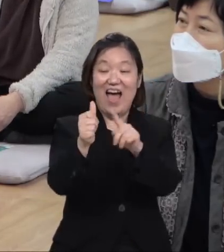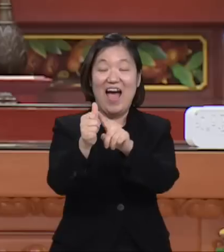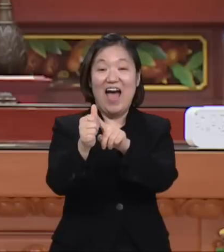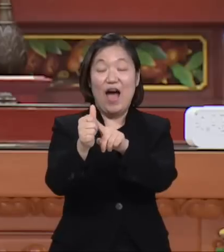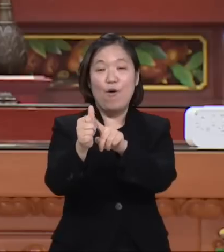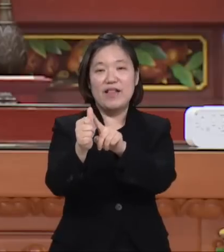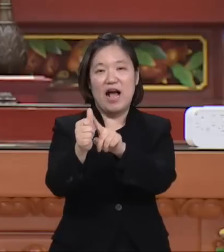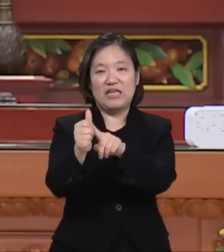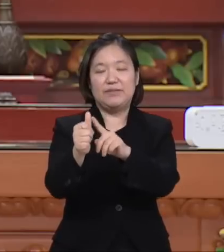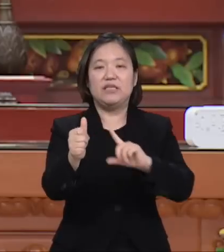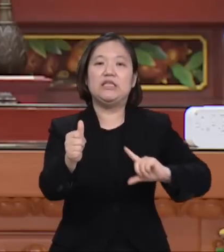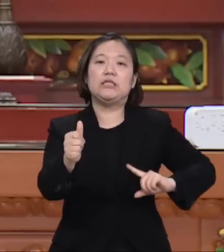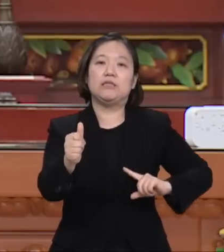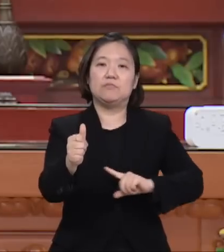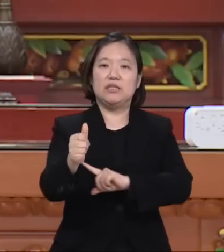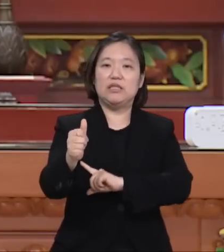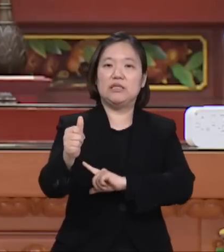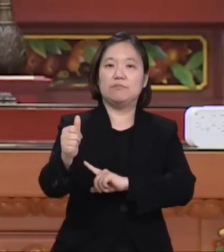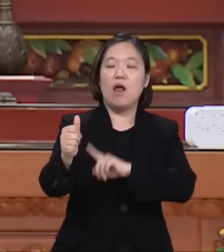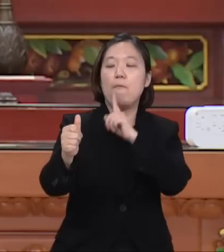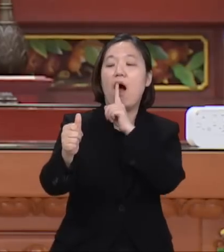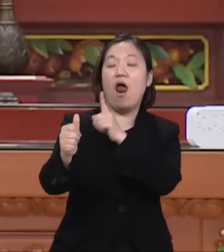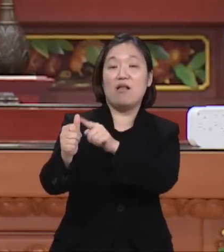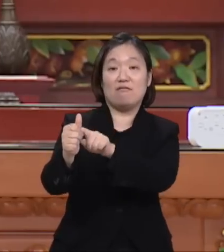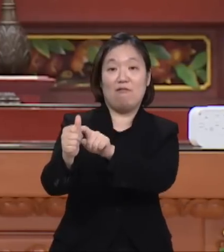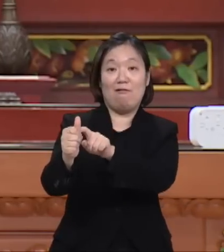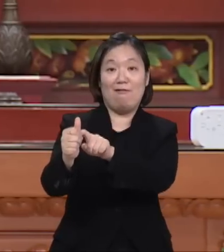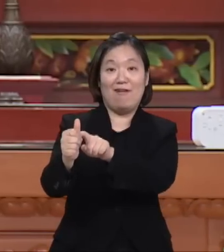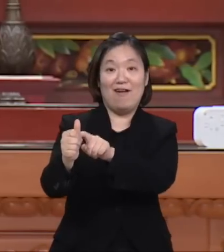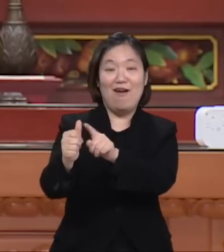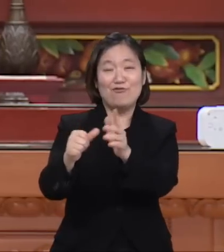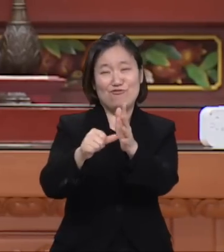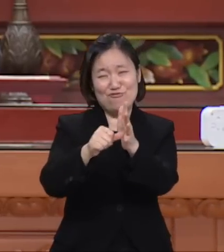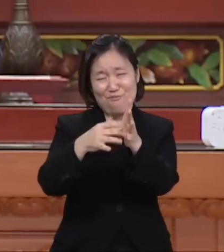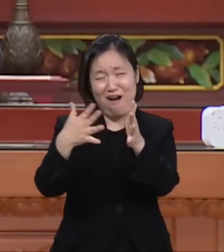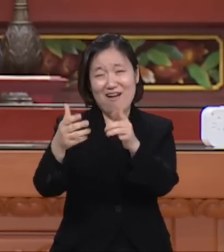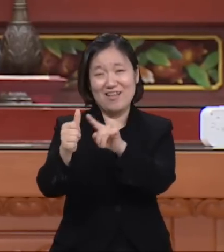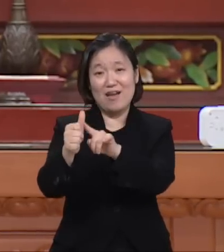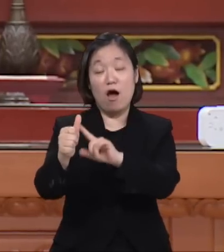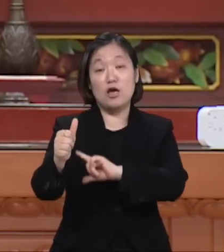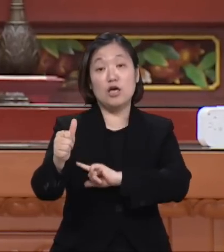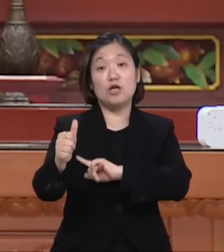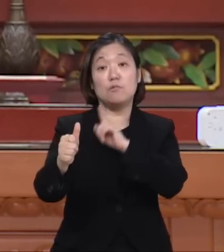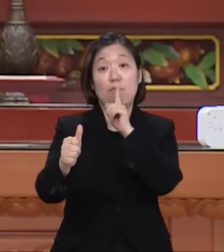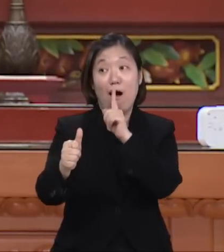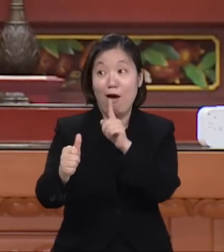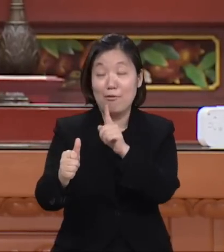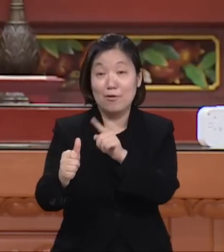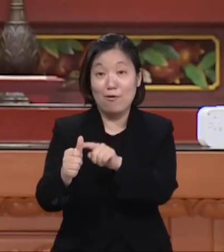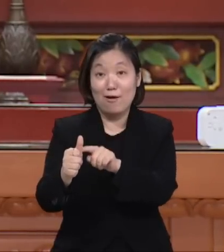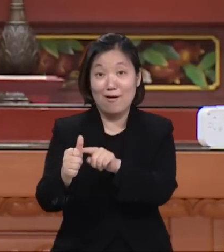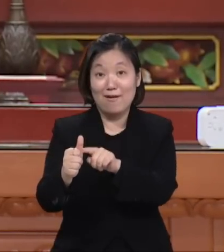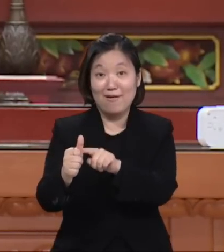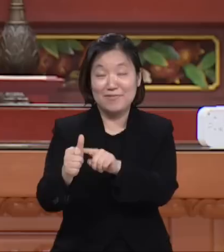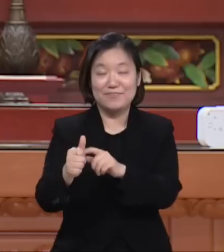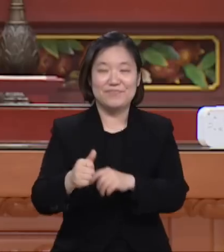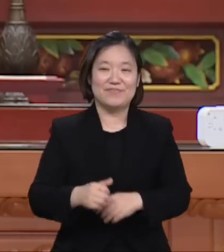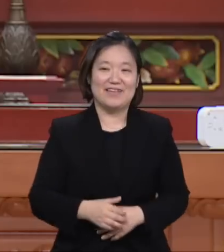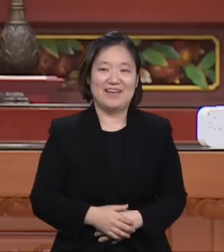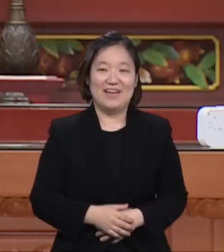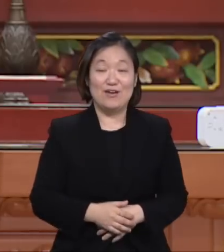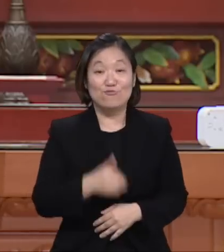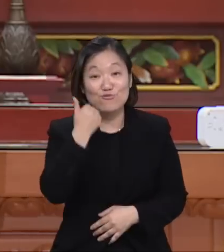아무개다라고 이야기하더래요 아무개다 유명하신 분이에요 오래전에 세상을 떠나신 분 이제